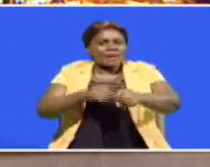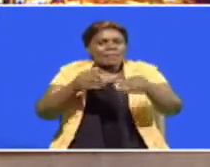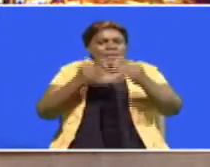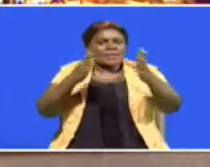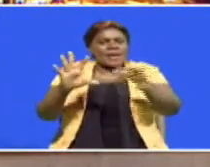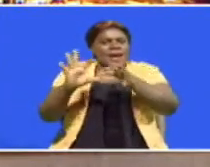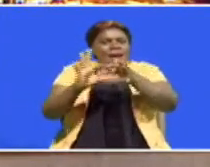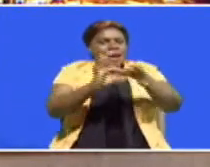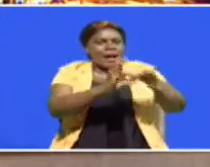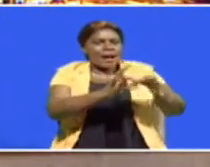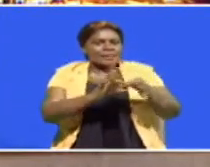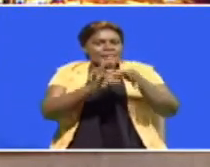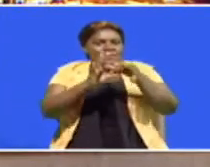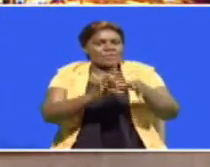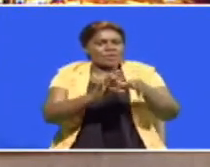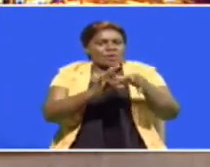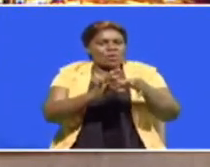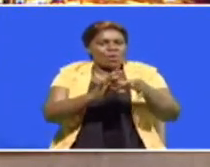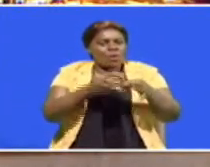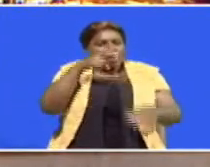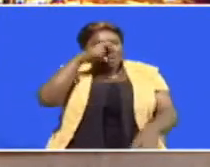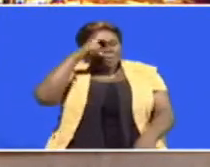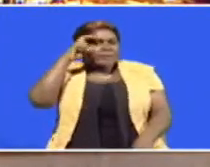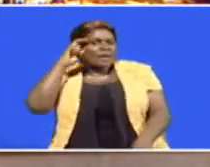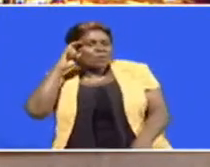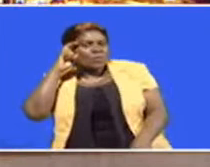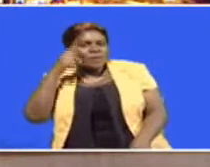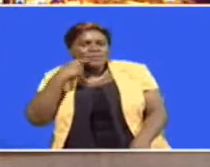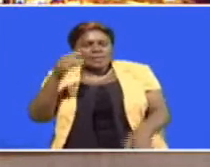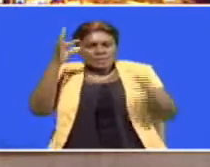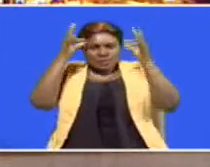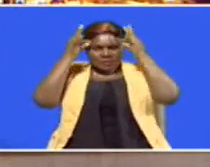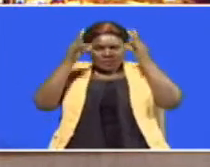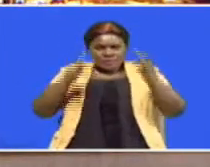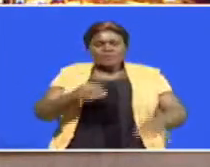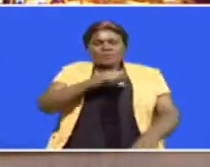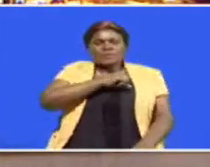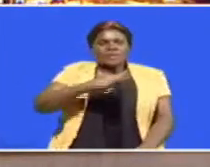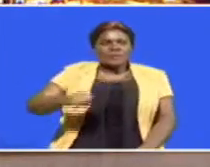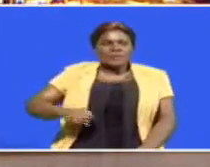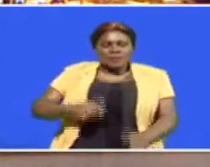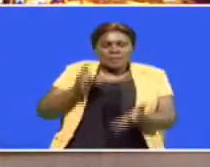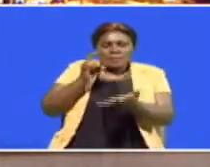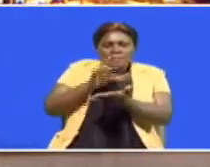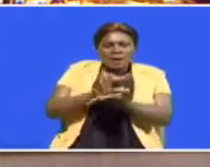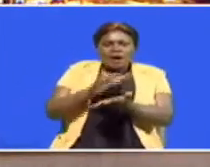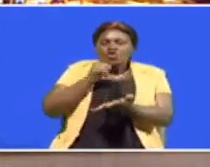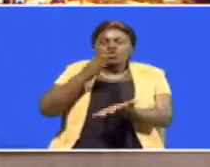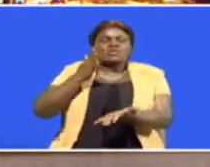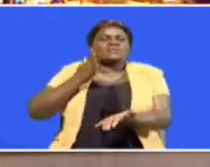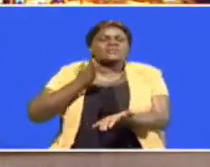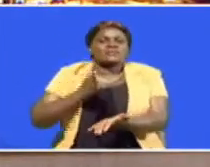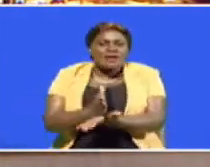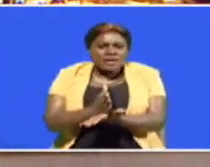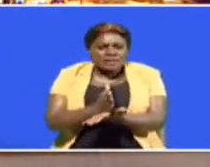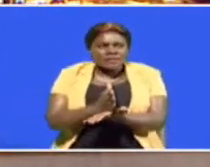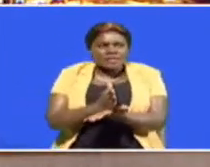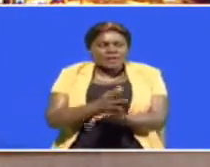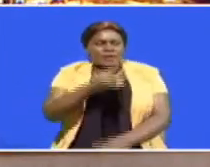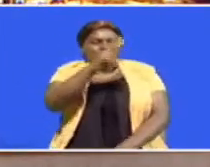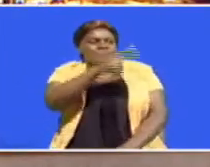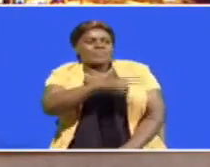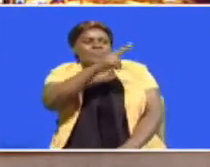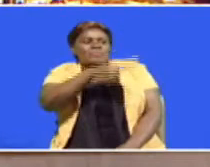wa Azimio la Umoja wa Kenya Martha Karua akisema uamuzi huo wa seneti wa kumtimua si haki na kuwa